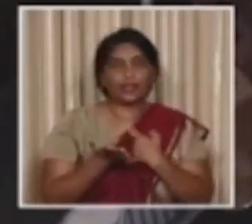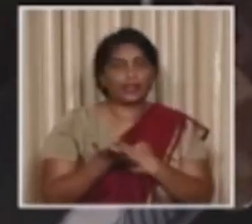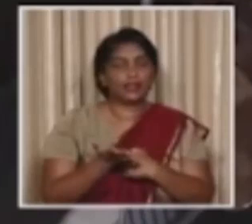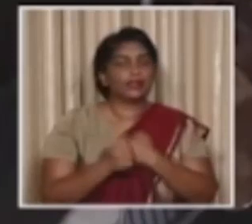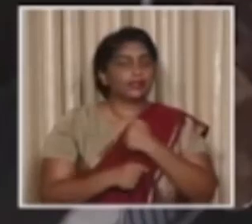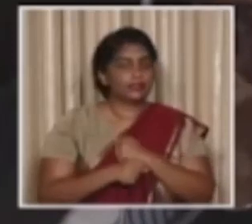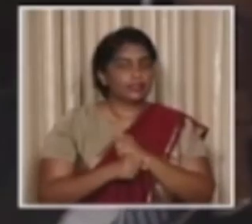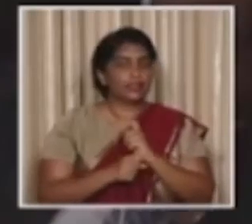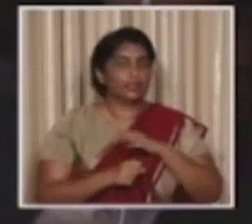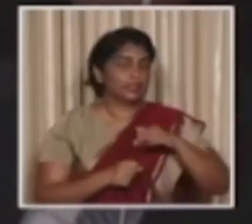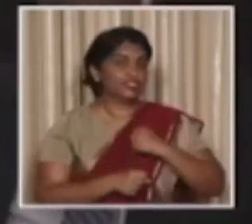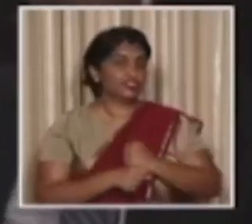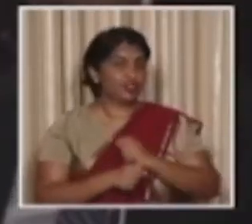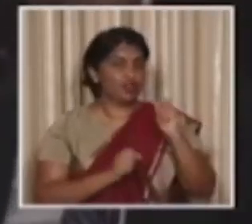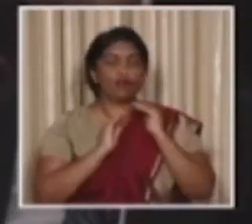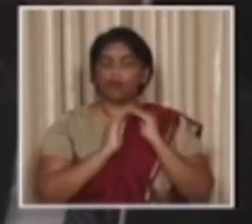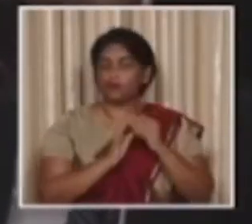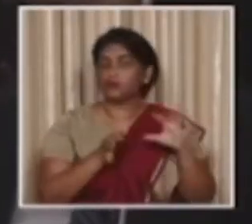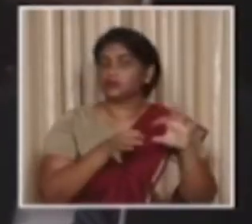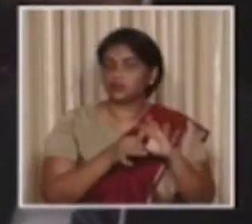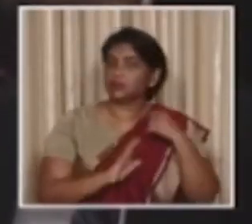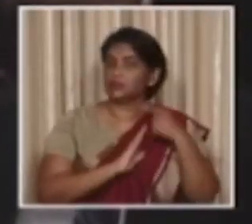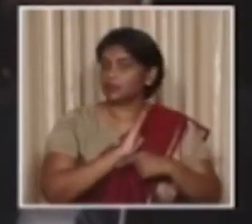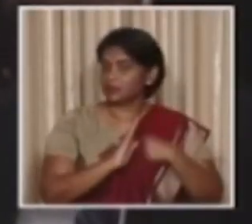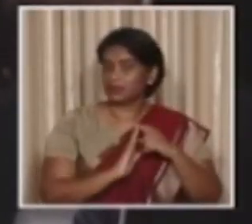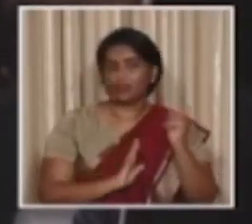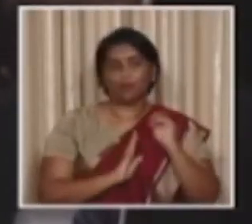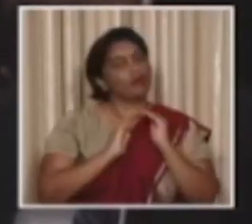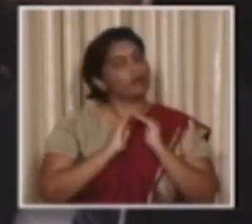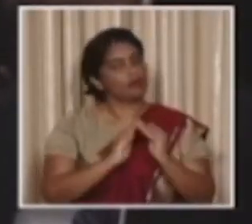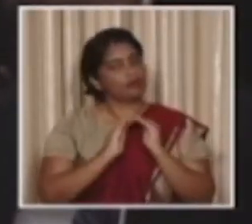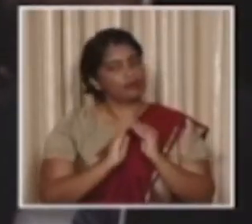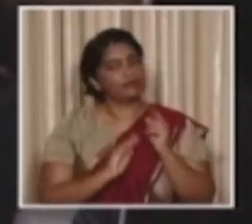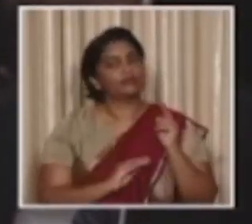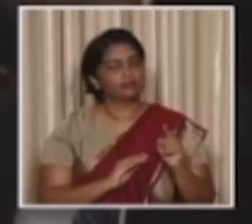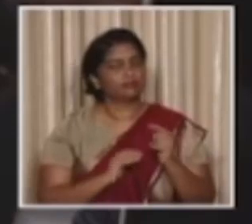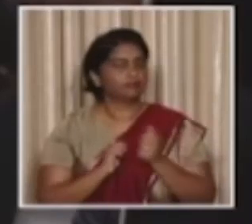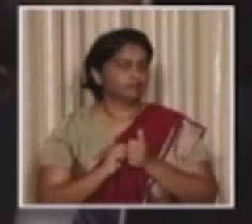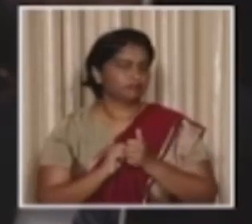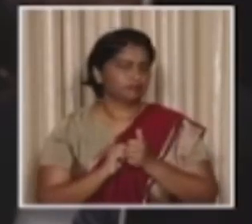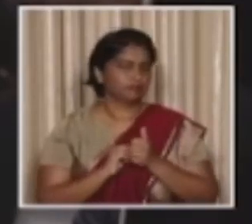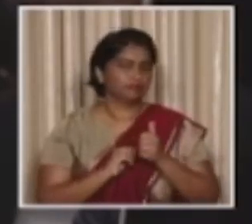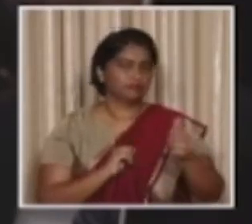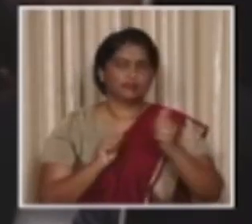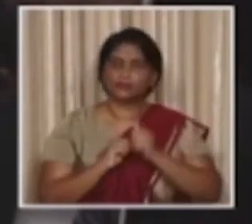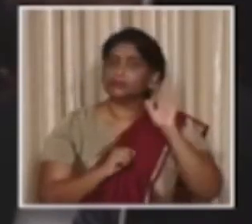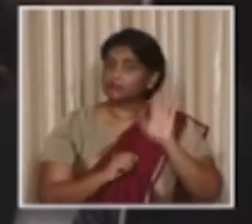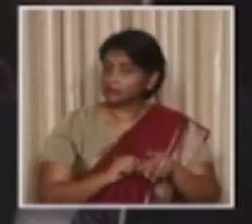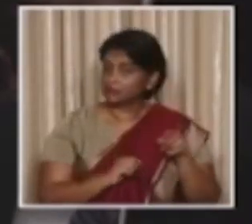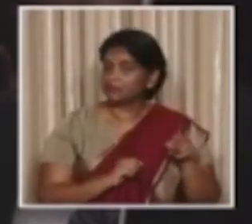ජෙනරාල් කාර්යාල හා සම්බන්ධ රටපුරා තිබෙන කාර්යාල පත්වීමට කටයුතු